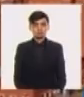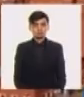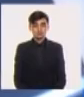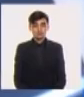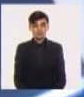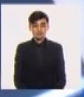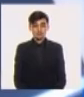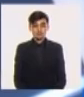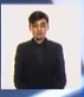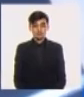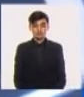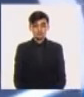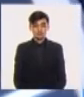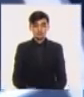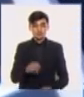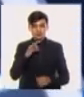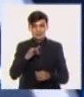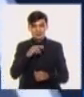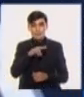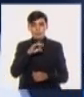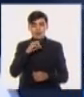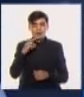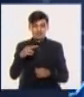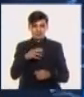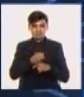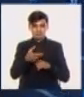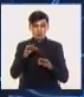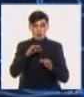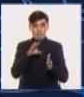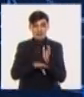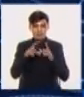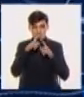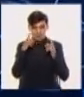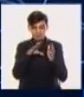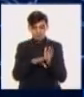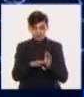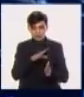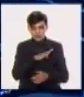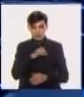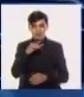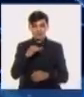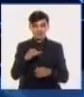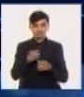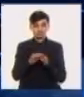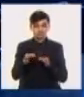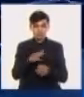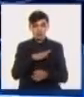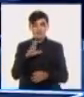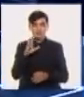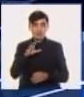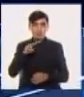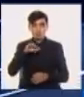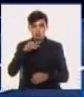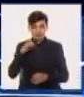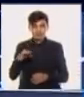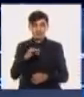Алматы. И, кстати, этот парад прошел без масок и строгого соблюдения социальной дистанции. Владимир Путин,